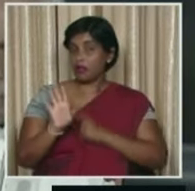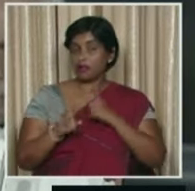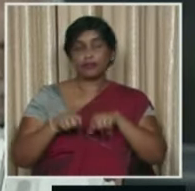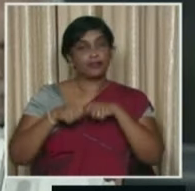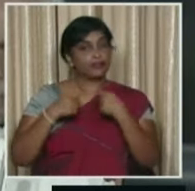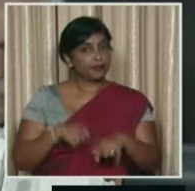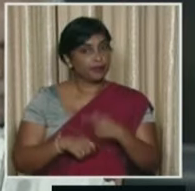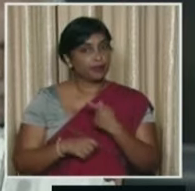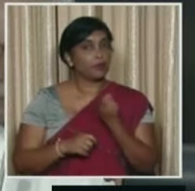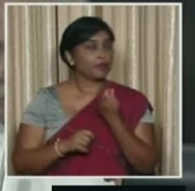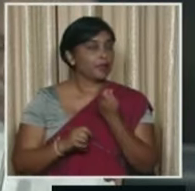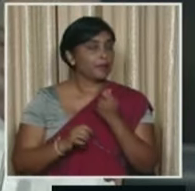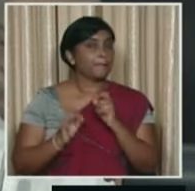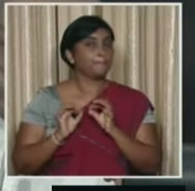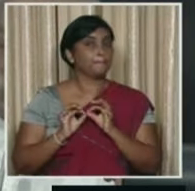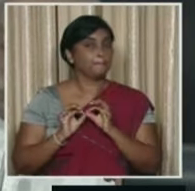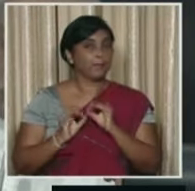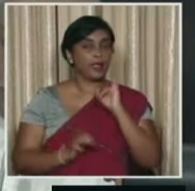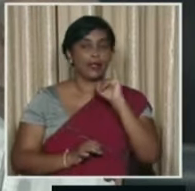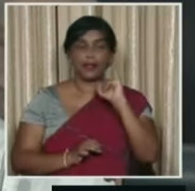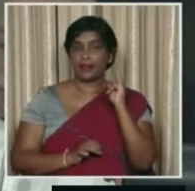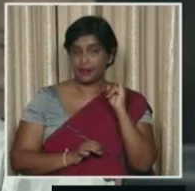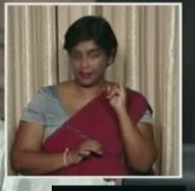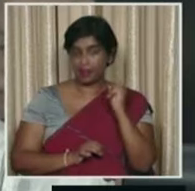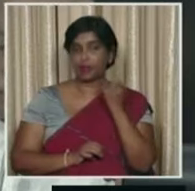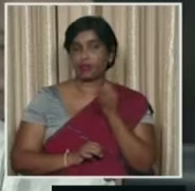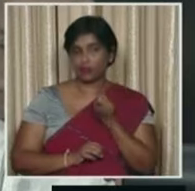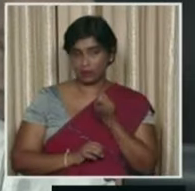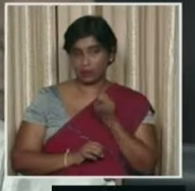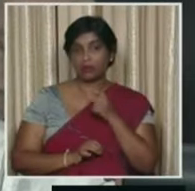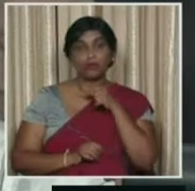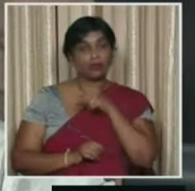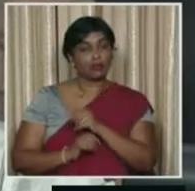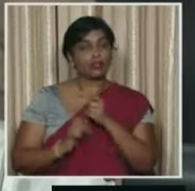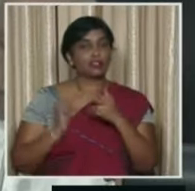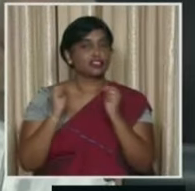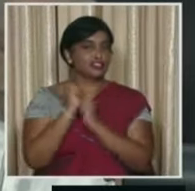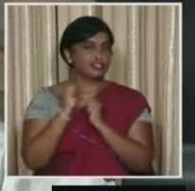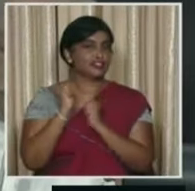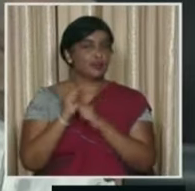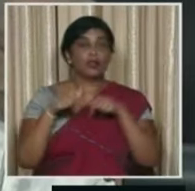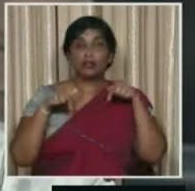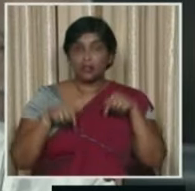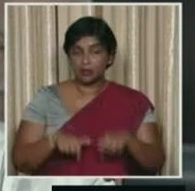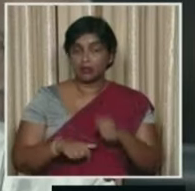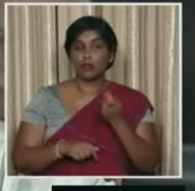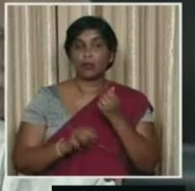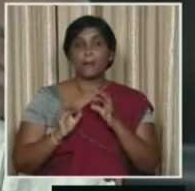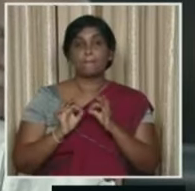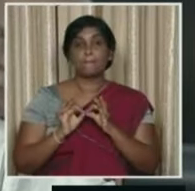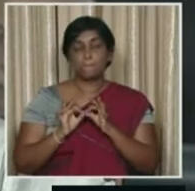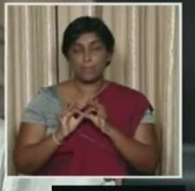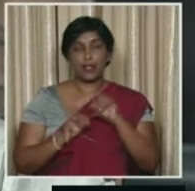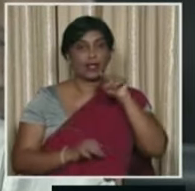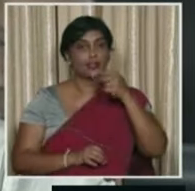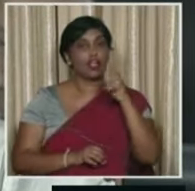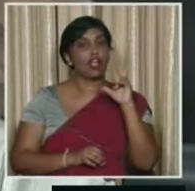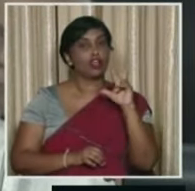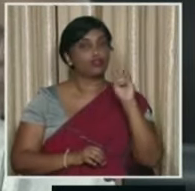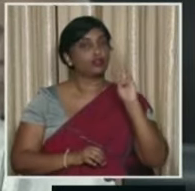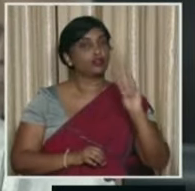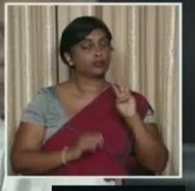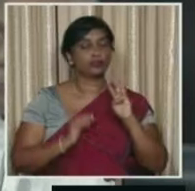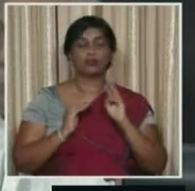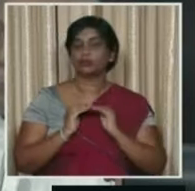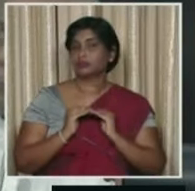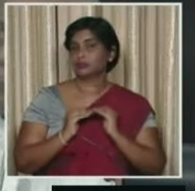කළේ රුපියල් බිලියන 60ක් මුදලක්. ඒ සමෘද්ධි වලට. දැන් මේ රුපියල් බිලියන 183ක්